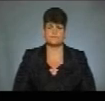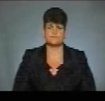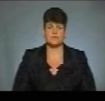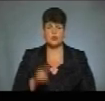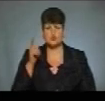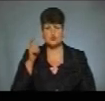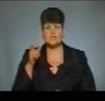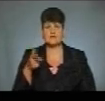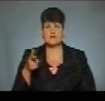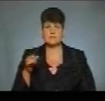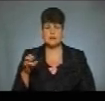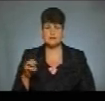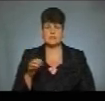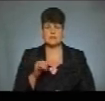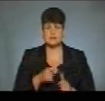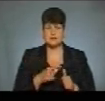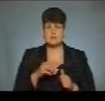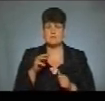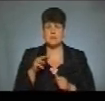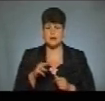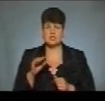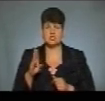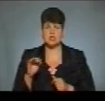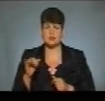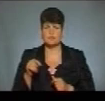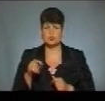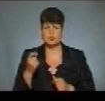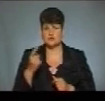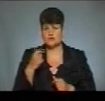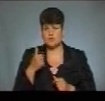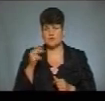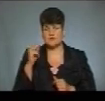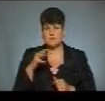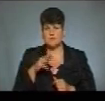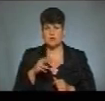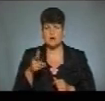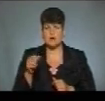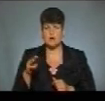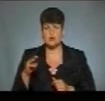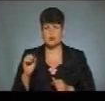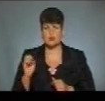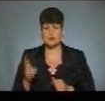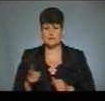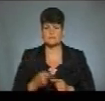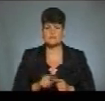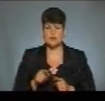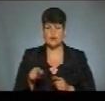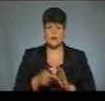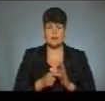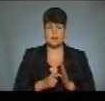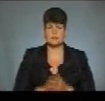Чортківська гімназія імені Маркіана Шашкевича. Тут 11 років навчався Микола Гальтюк. Це його клас.